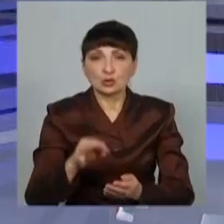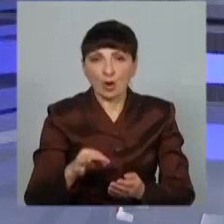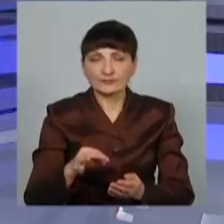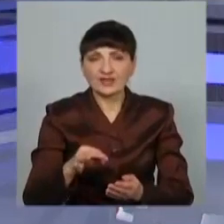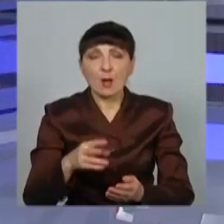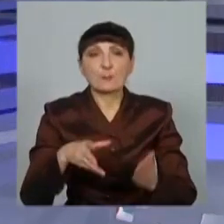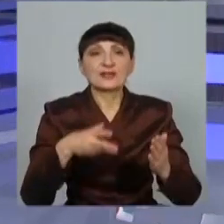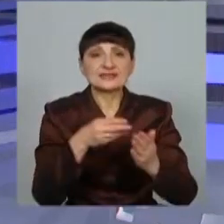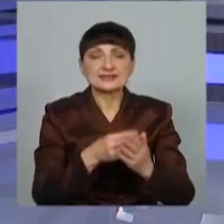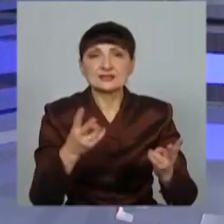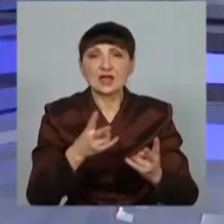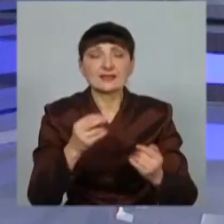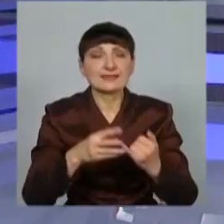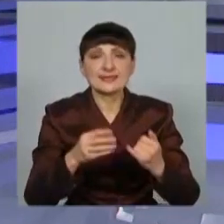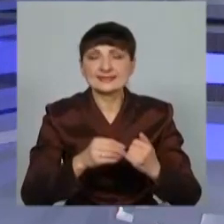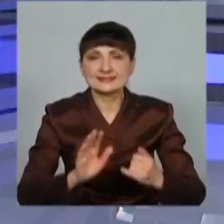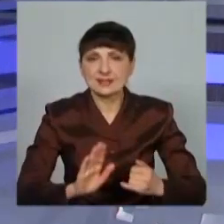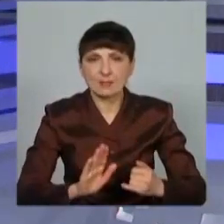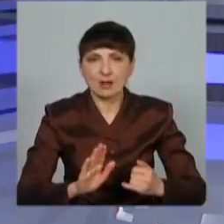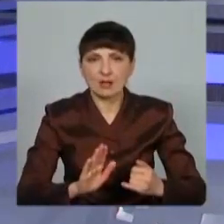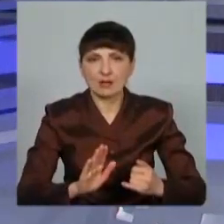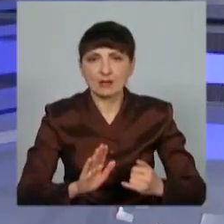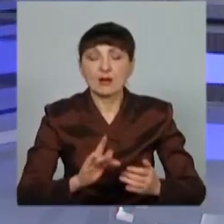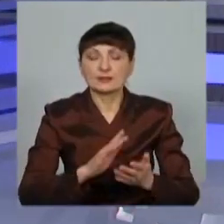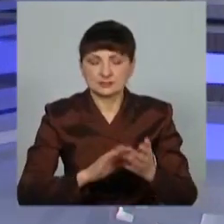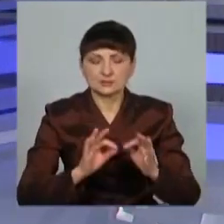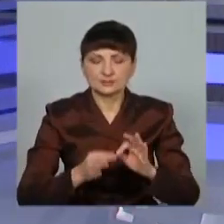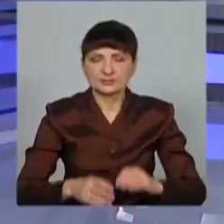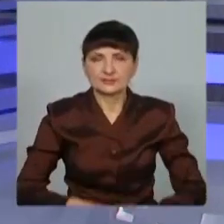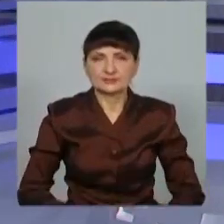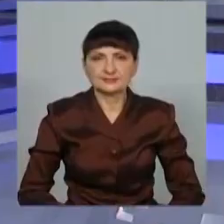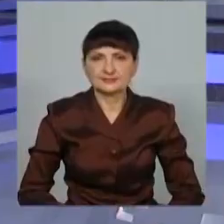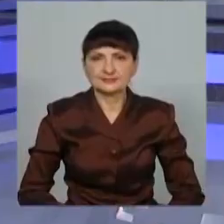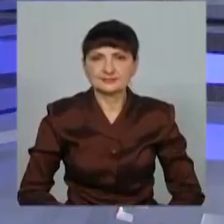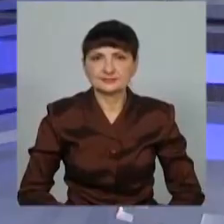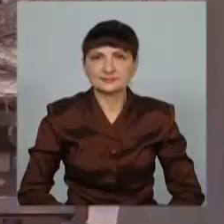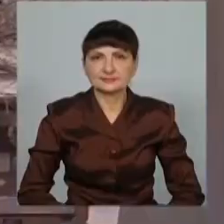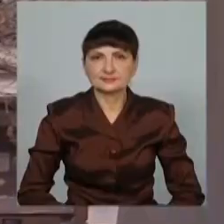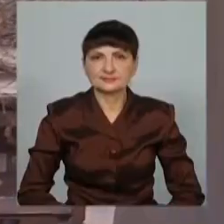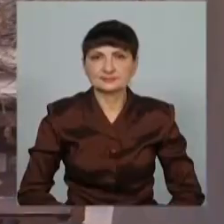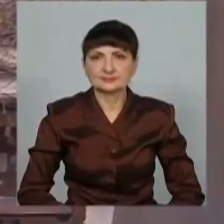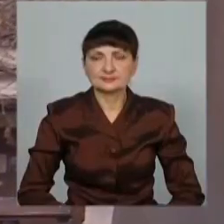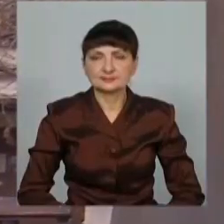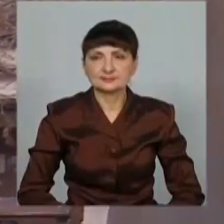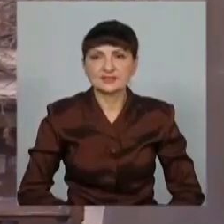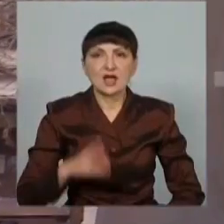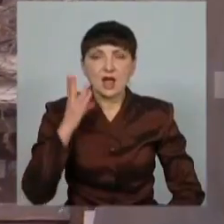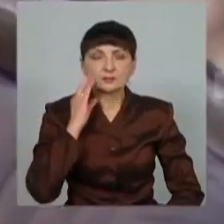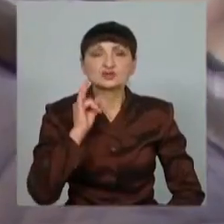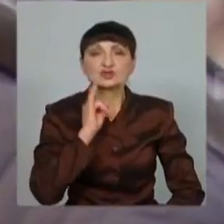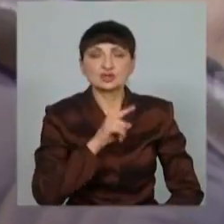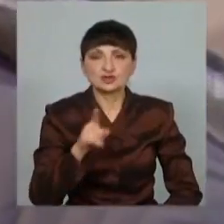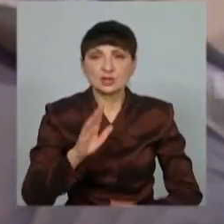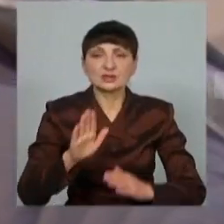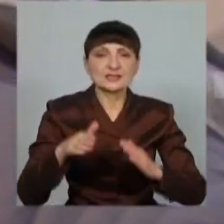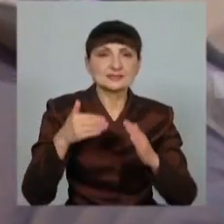платить надо ни за земельный участок то мира нет of обо всем подробнее алматинка наталья год